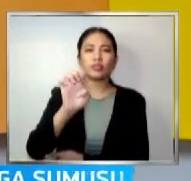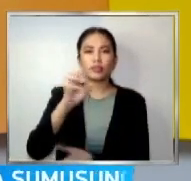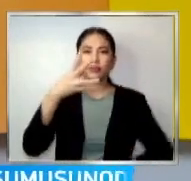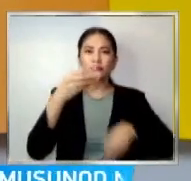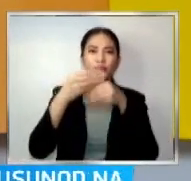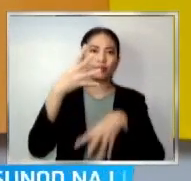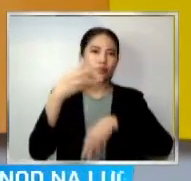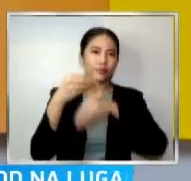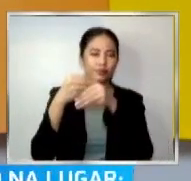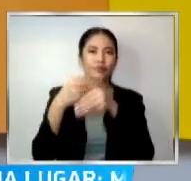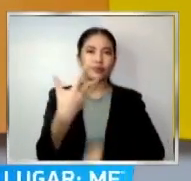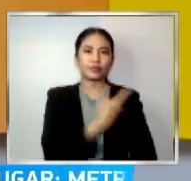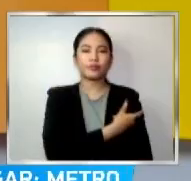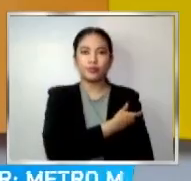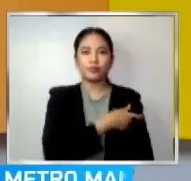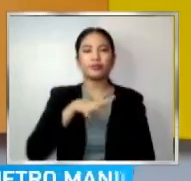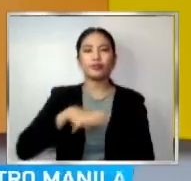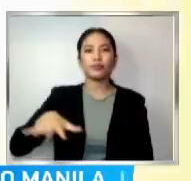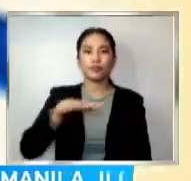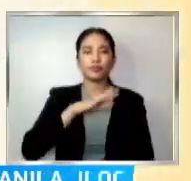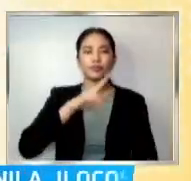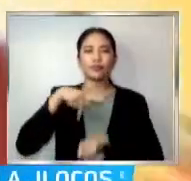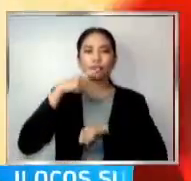bansa. Balitang hatid ni Sandra Aguinaldo.